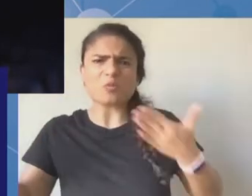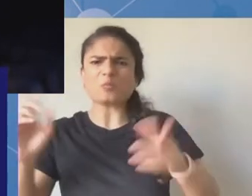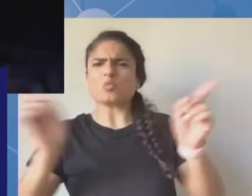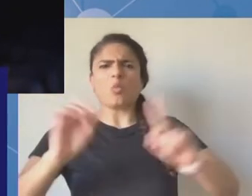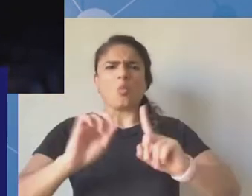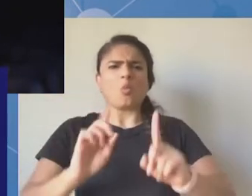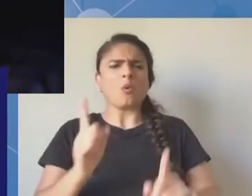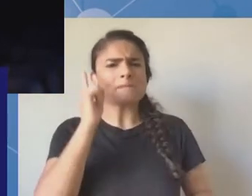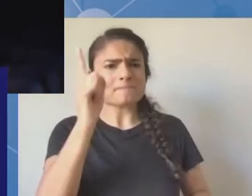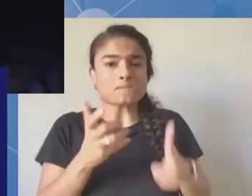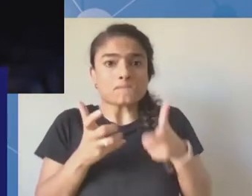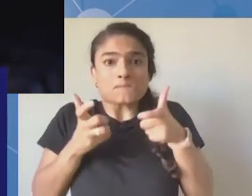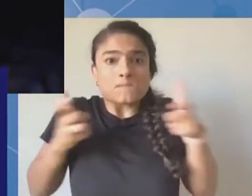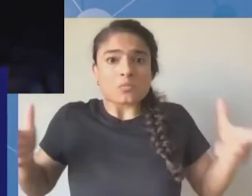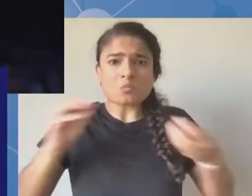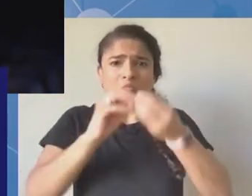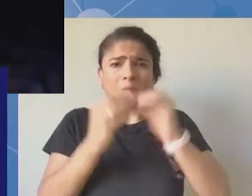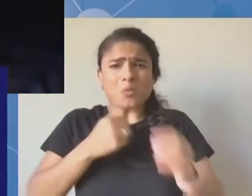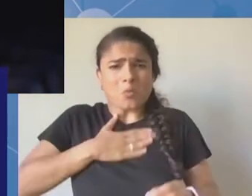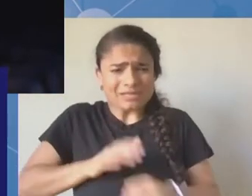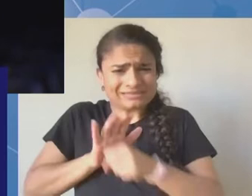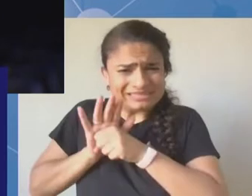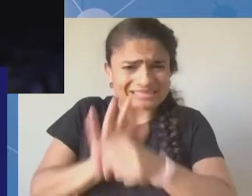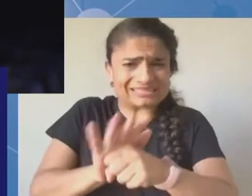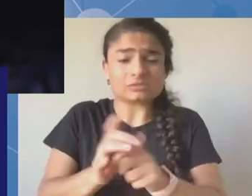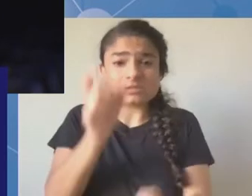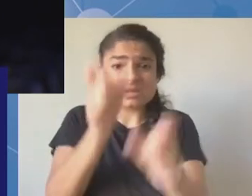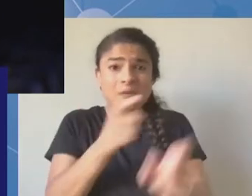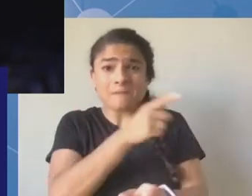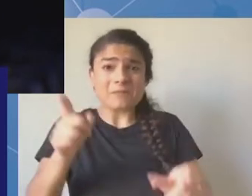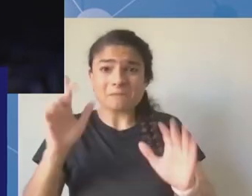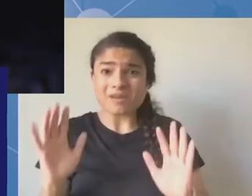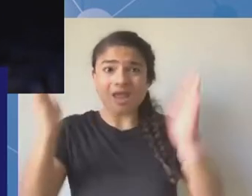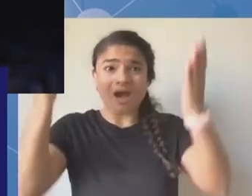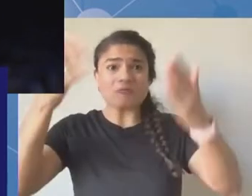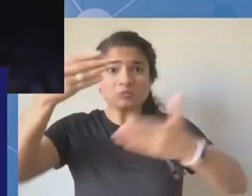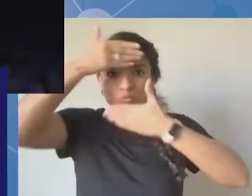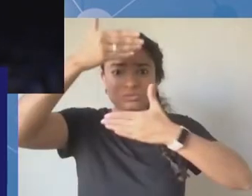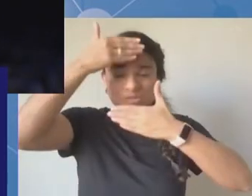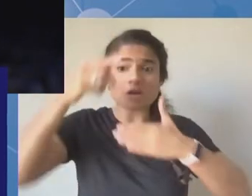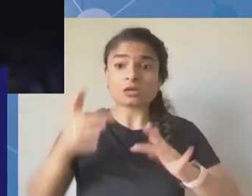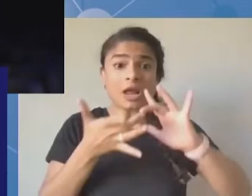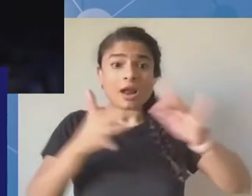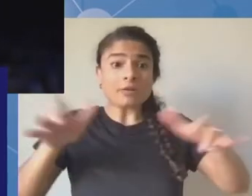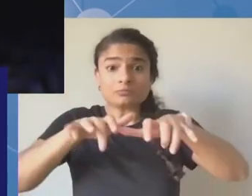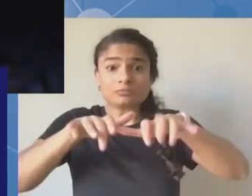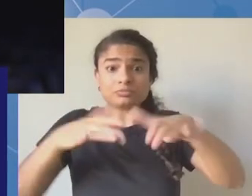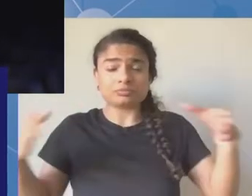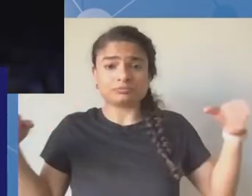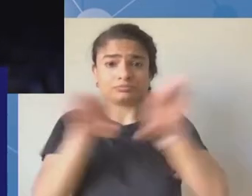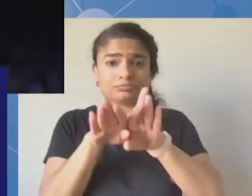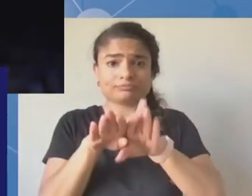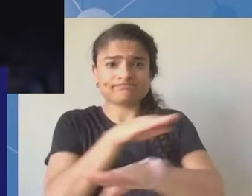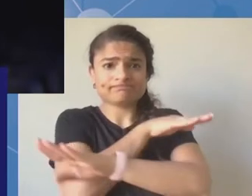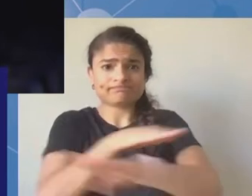الاتصالات هي تحت سيطرة العسكريين، لذلك في عام